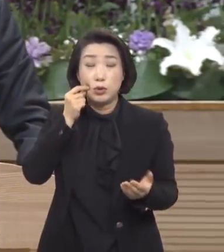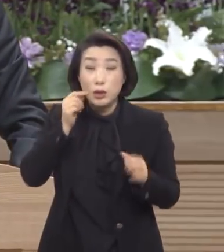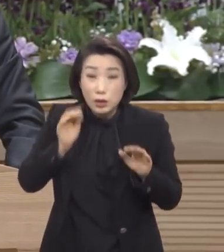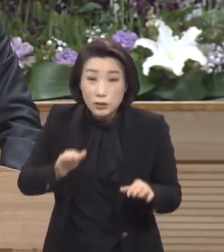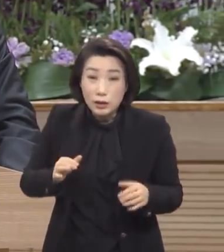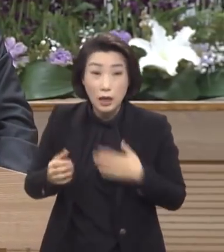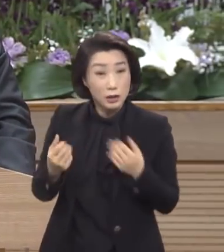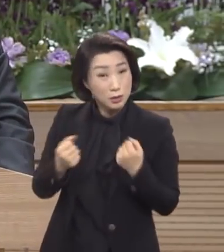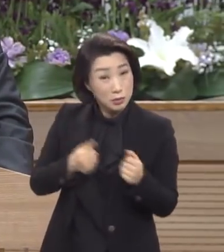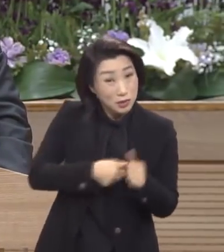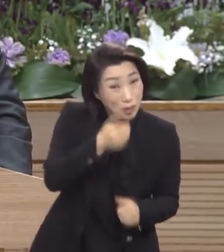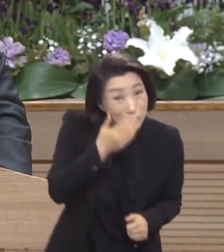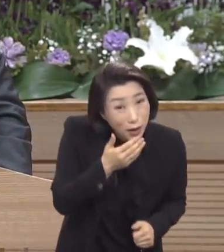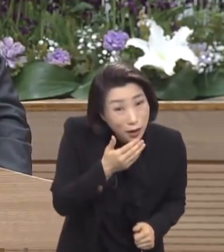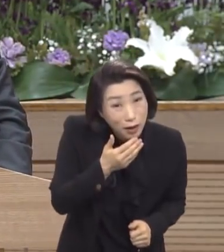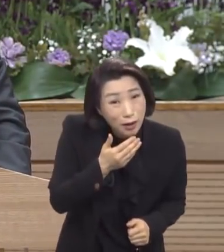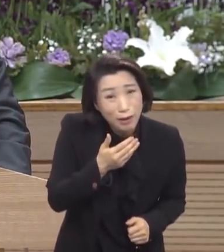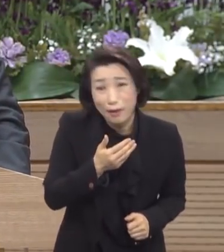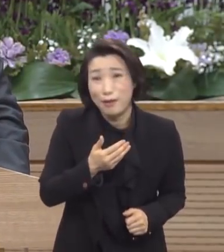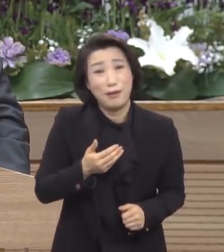근데 내 힘으로 이길 수 있어?